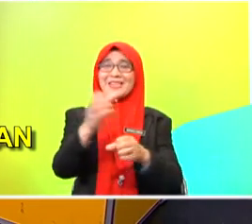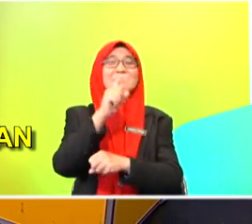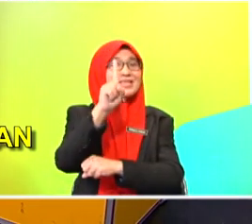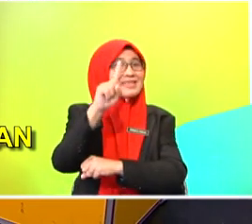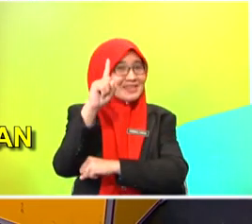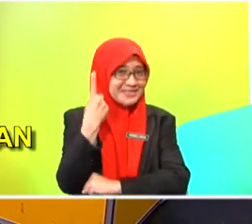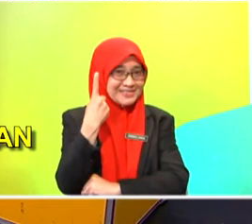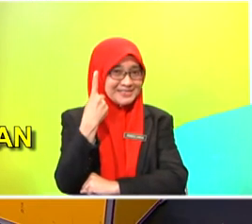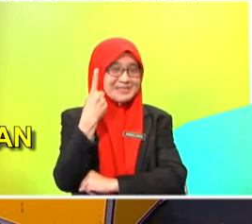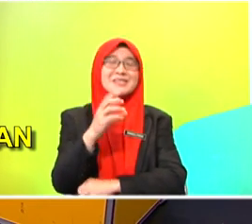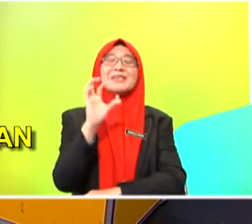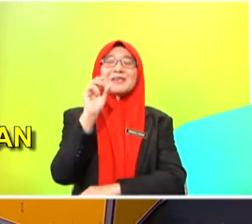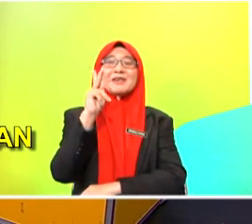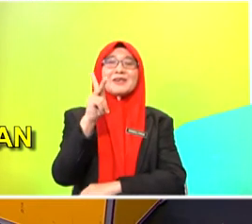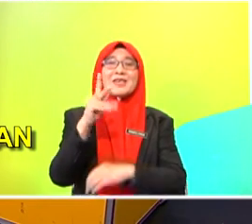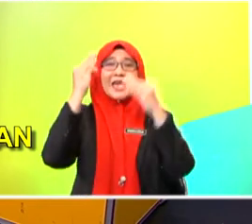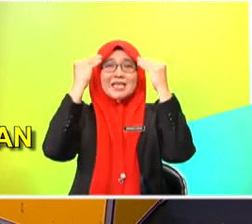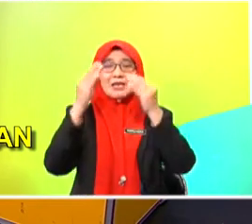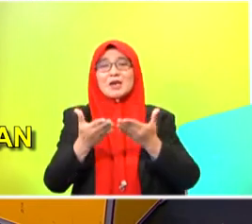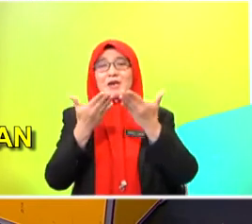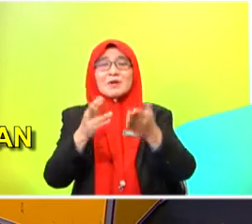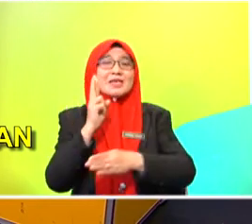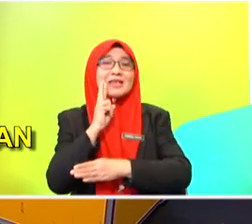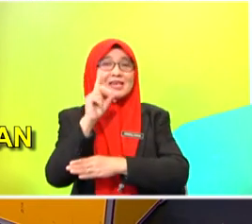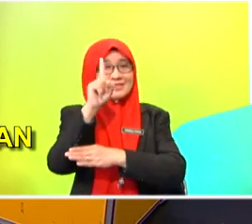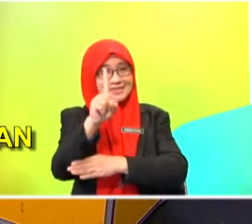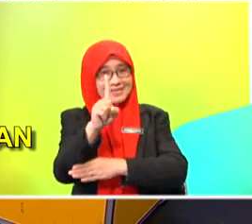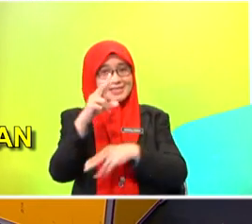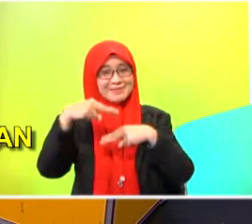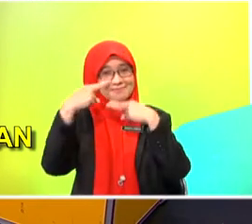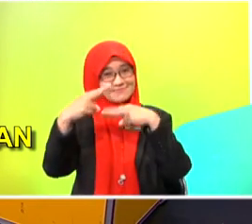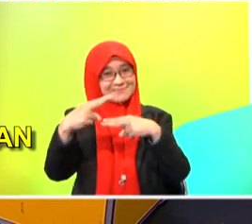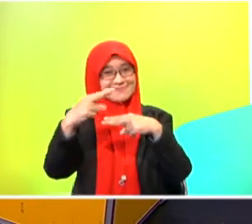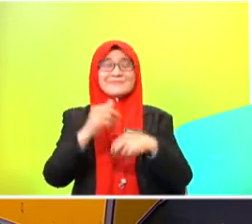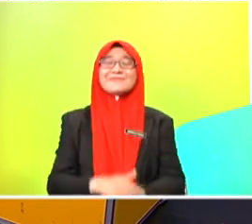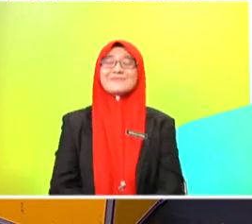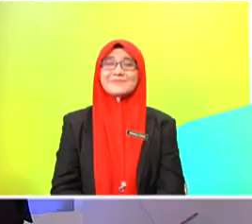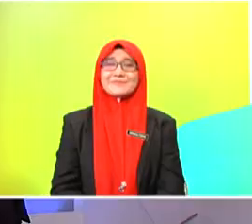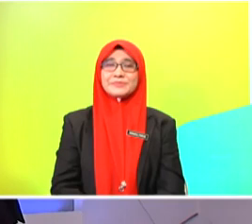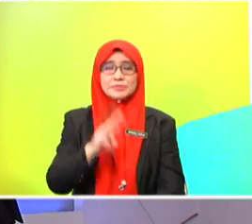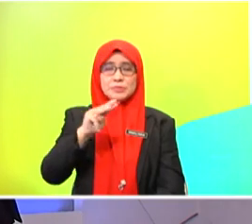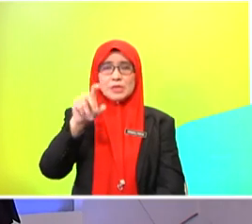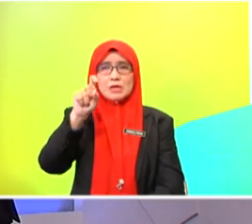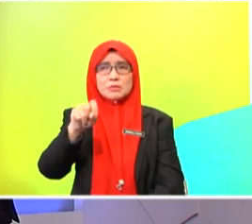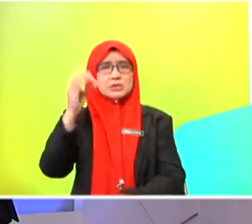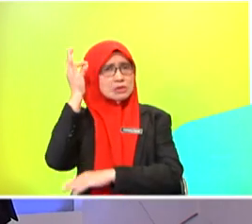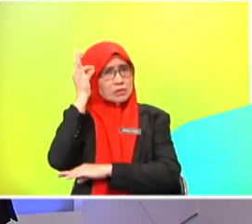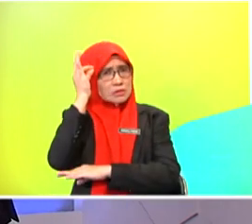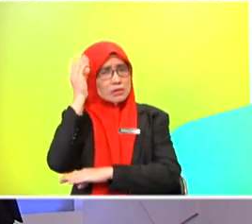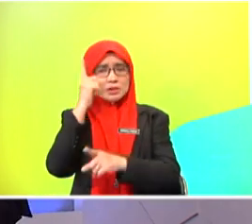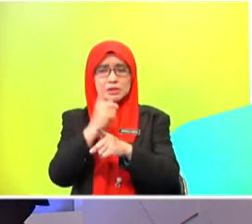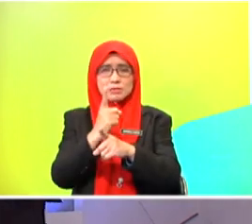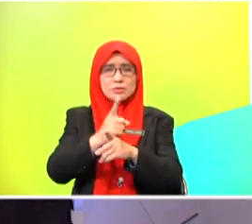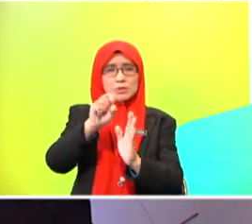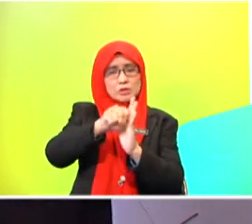kan? Okey, Ria. Jadi saya bagi Ria satu. Okey. Murid-murid di rumah betul-betul kena fikir dalam-dalam sebelum